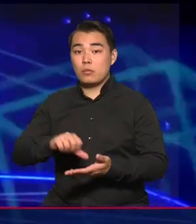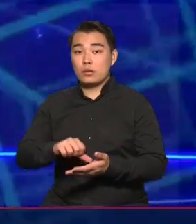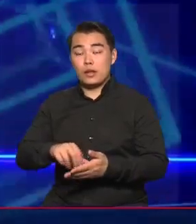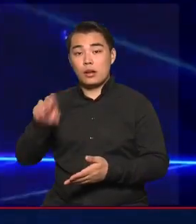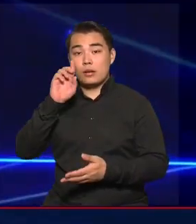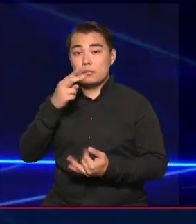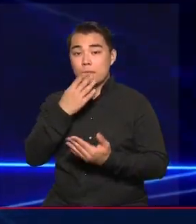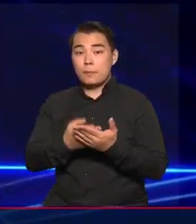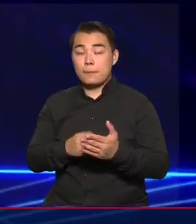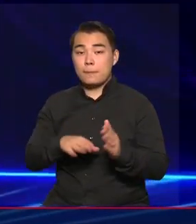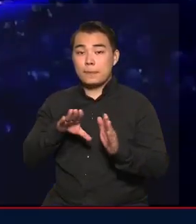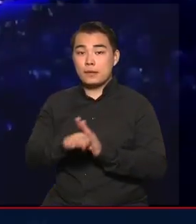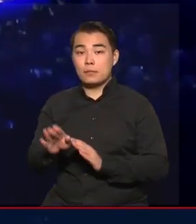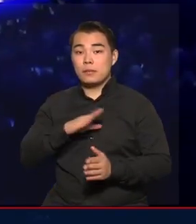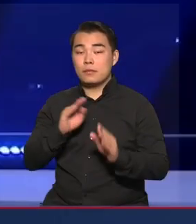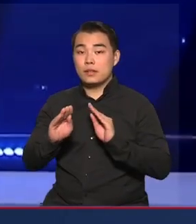мемлекеттер өкілдерінің шеруі өтті.